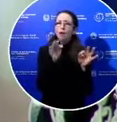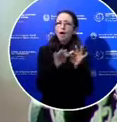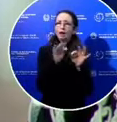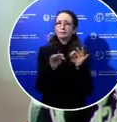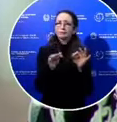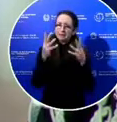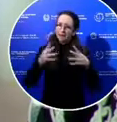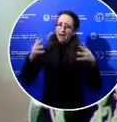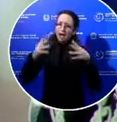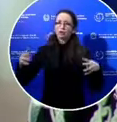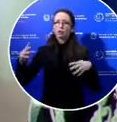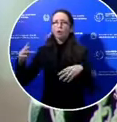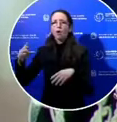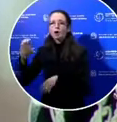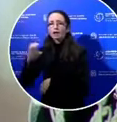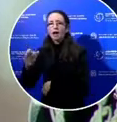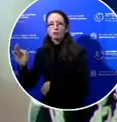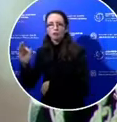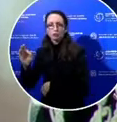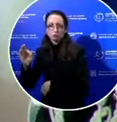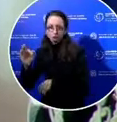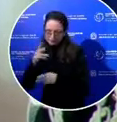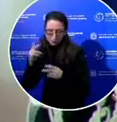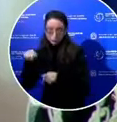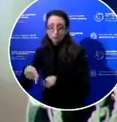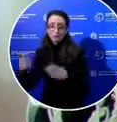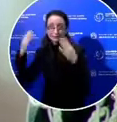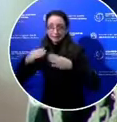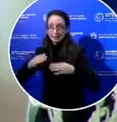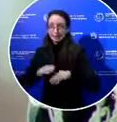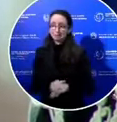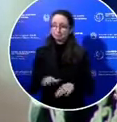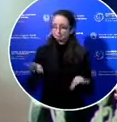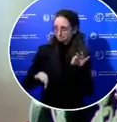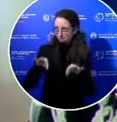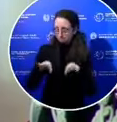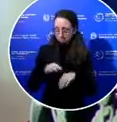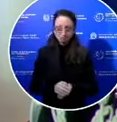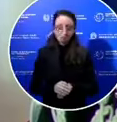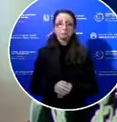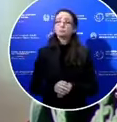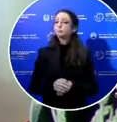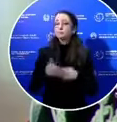Felice di stasera, in cui l'arte, la musica e il teatro apriranno le porte ai giovani.